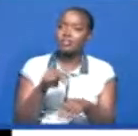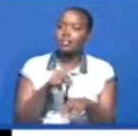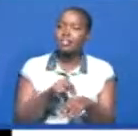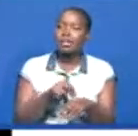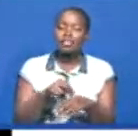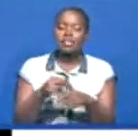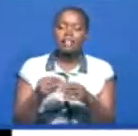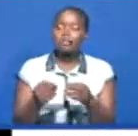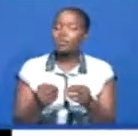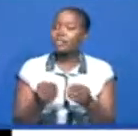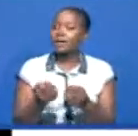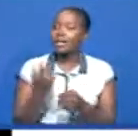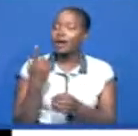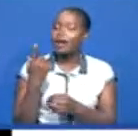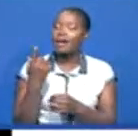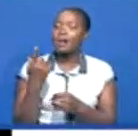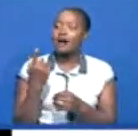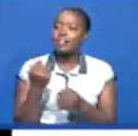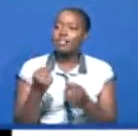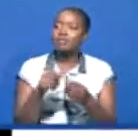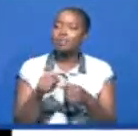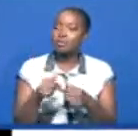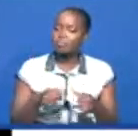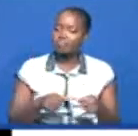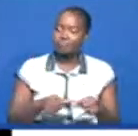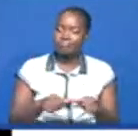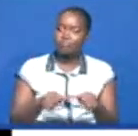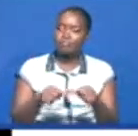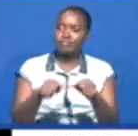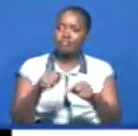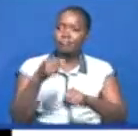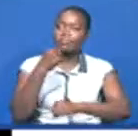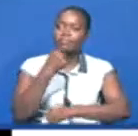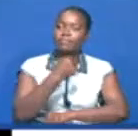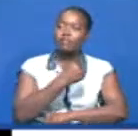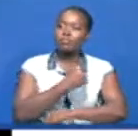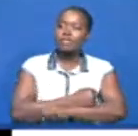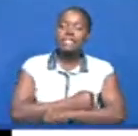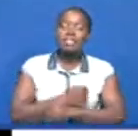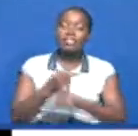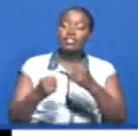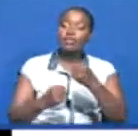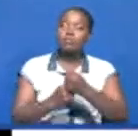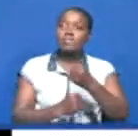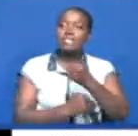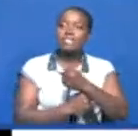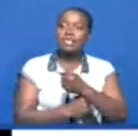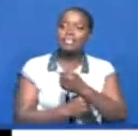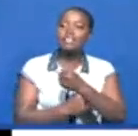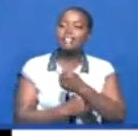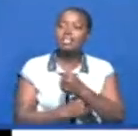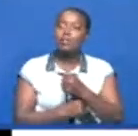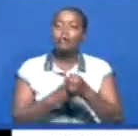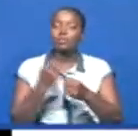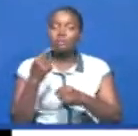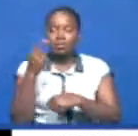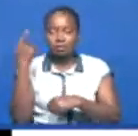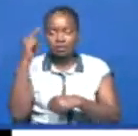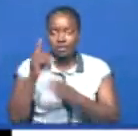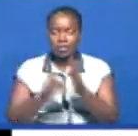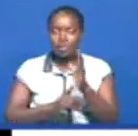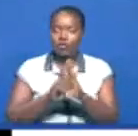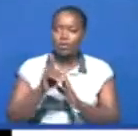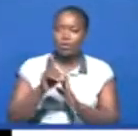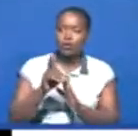wanangu kumekucha amka wende shule elimu ndio msingi wa